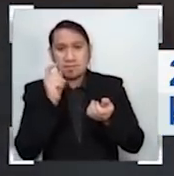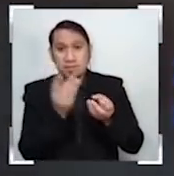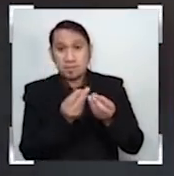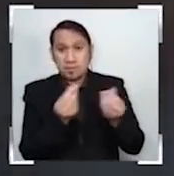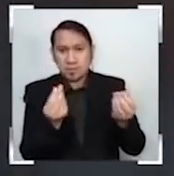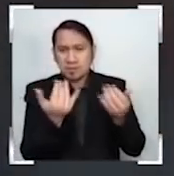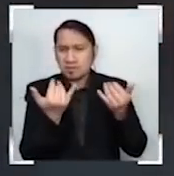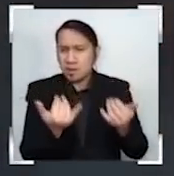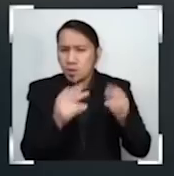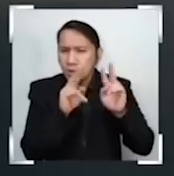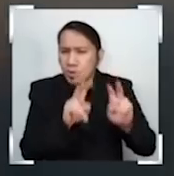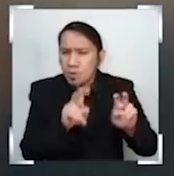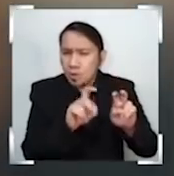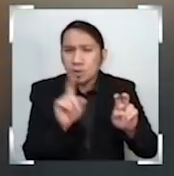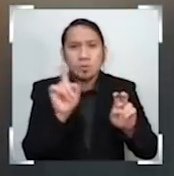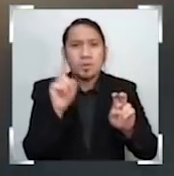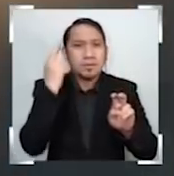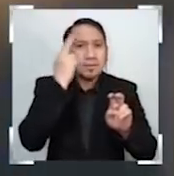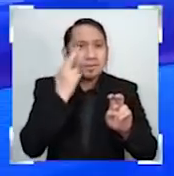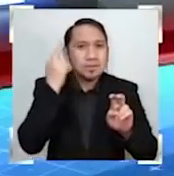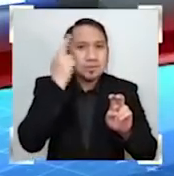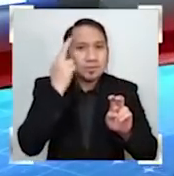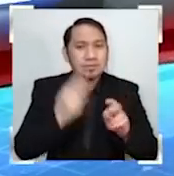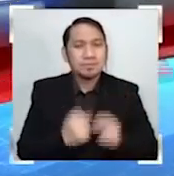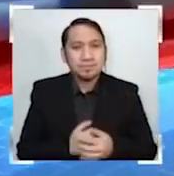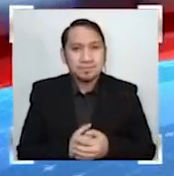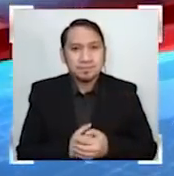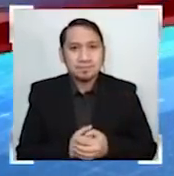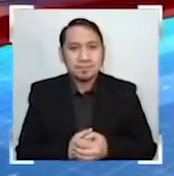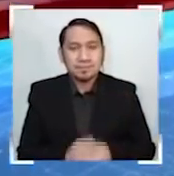pa ang dahilan ng pagdiyak.